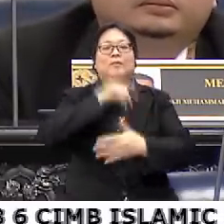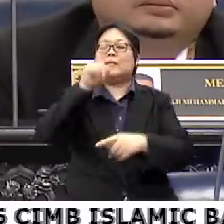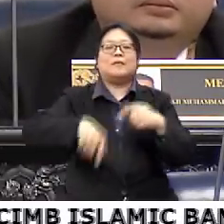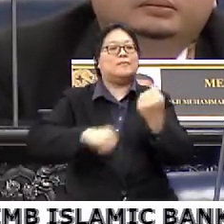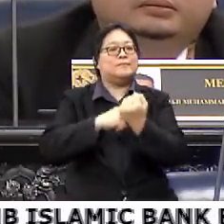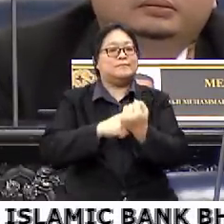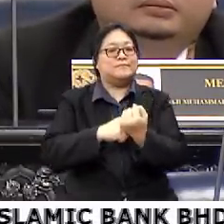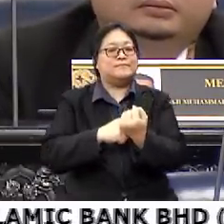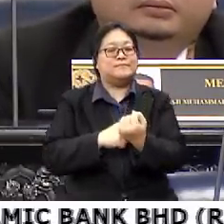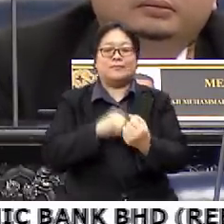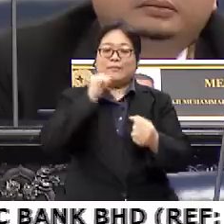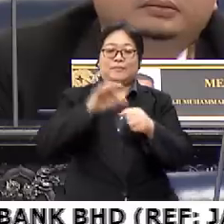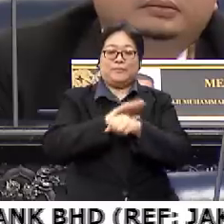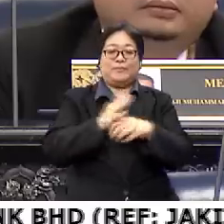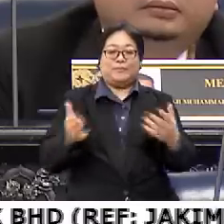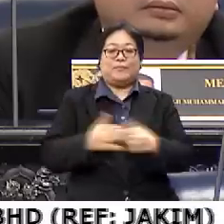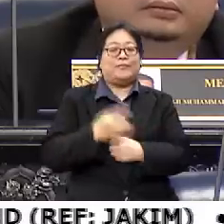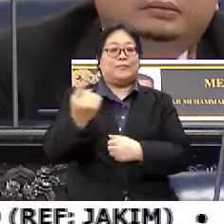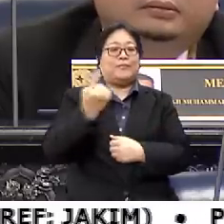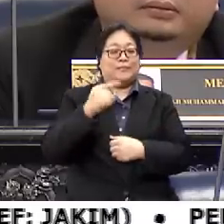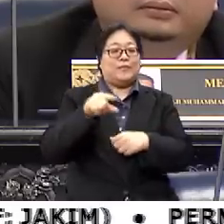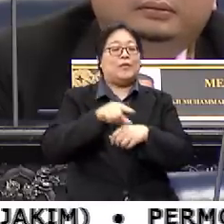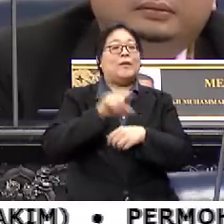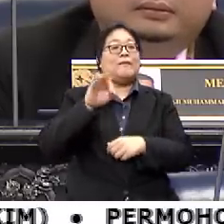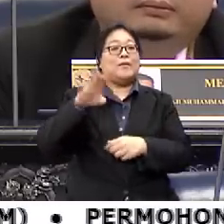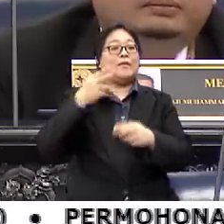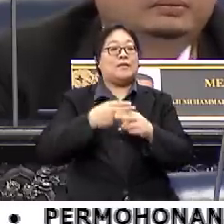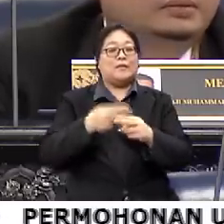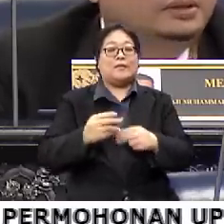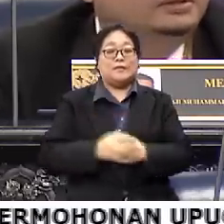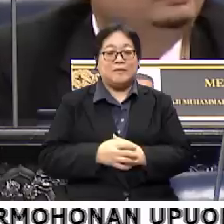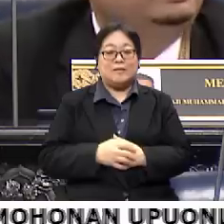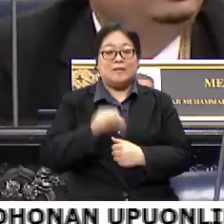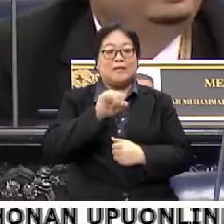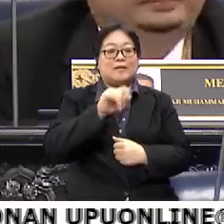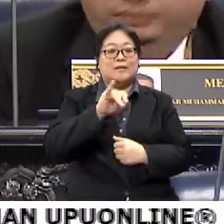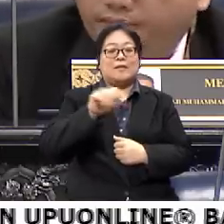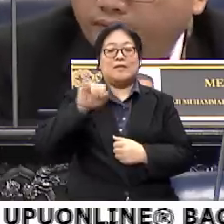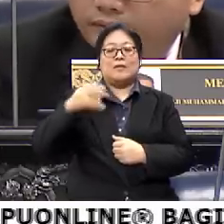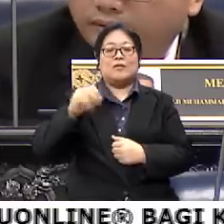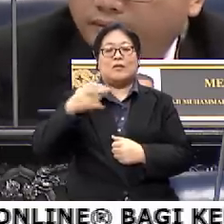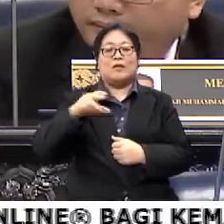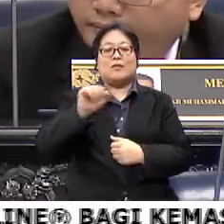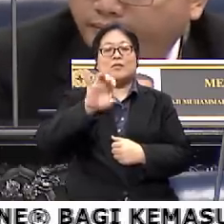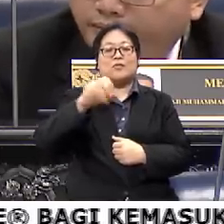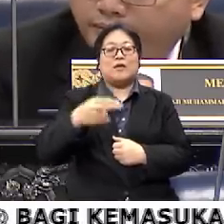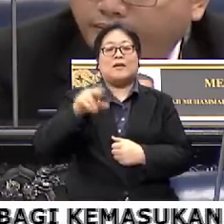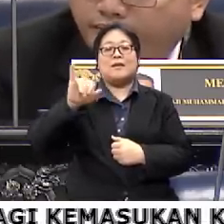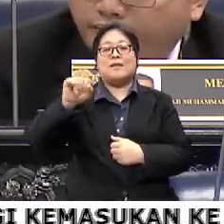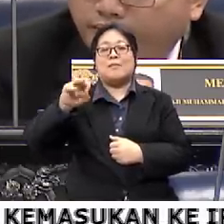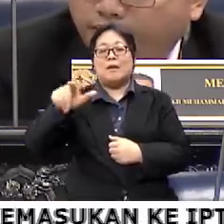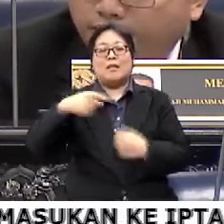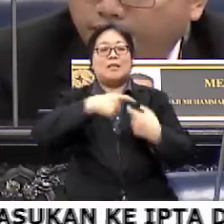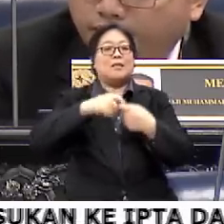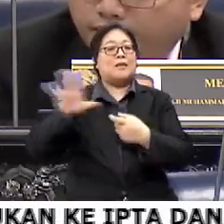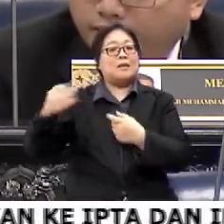menyokong. Tidak cukup dengan itu, seorang pengguna Facebook yang bernama Siti Aisyah Sheikh Ismail yang